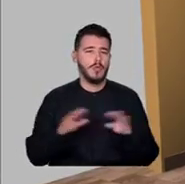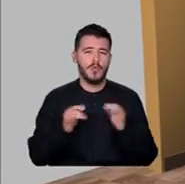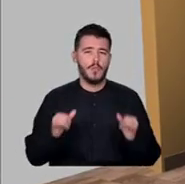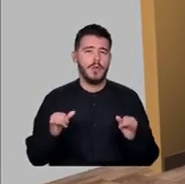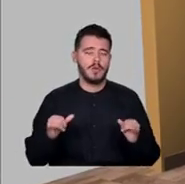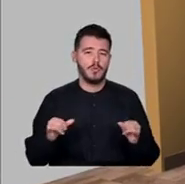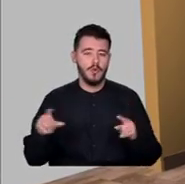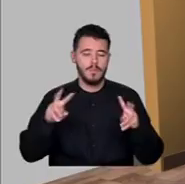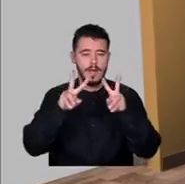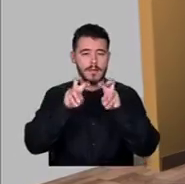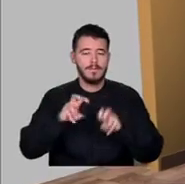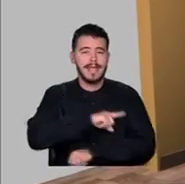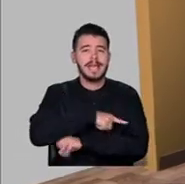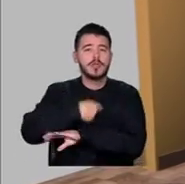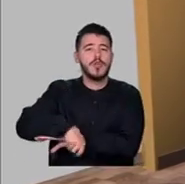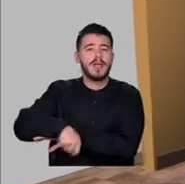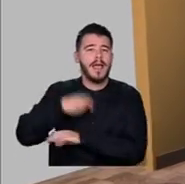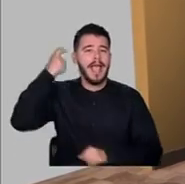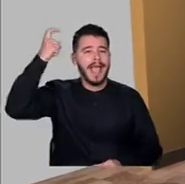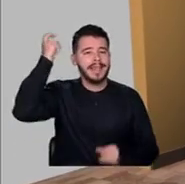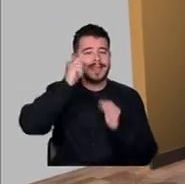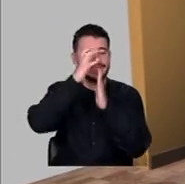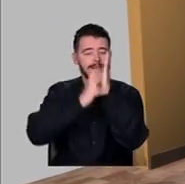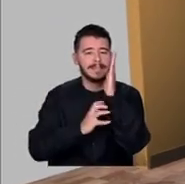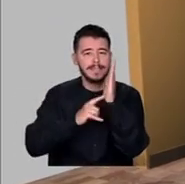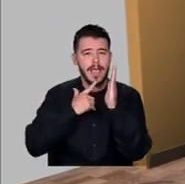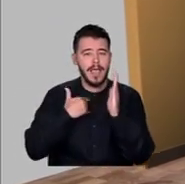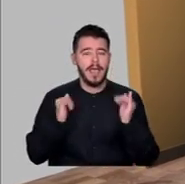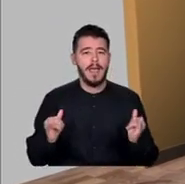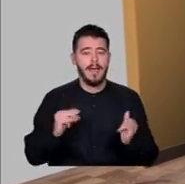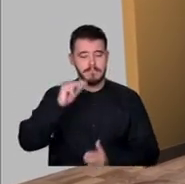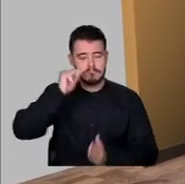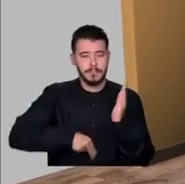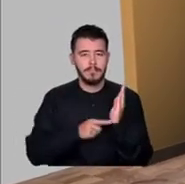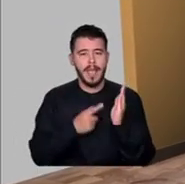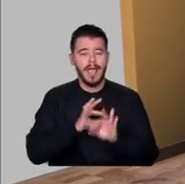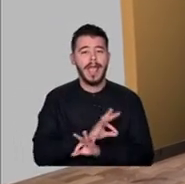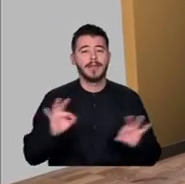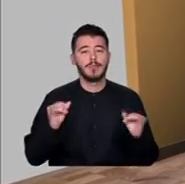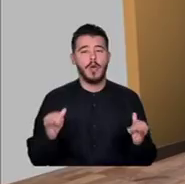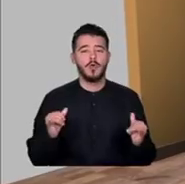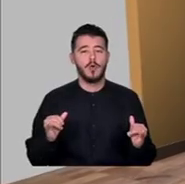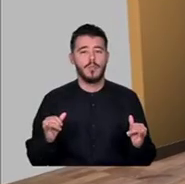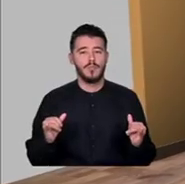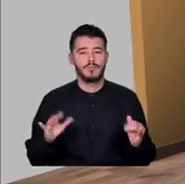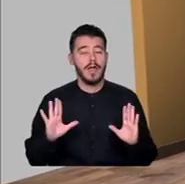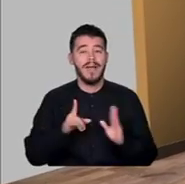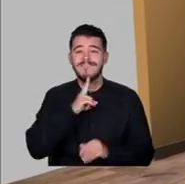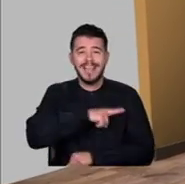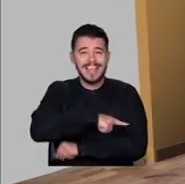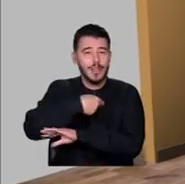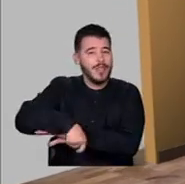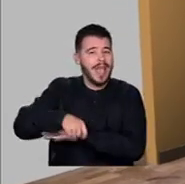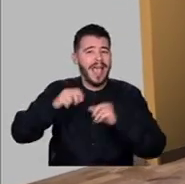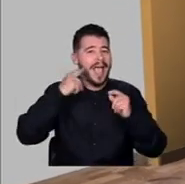ακόμα η ιατροδικαστική έκθεση, που θα θυμίσω απλά αυτό που επίσης χθες αποκαλύψαμε, δεν έχει καν ξεκινήσει αυτή η